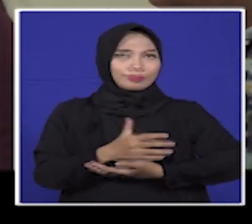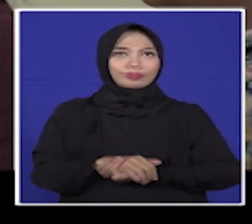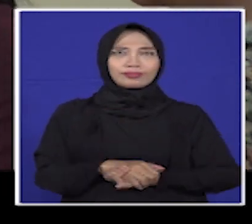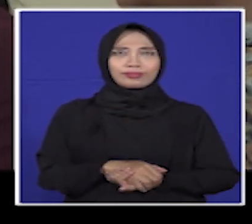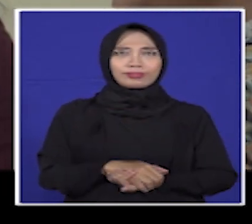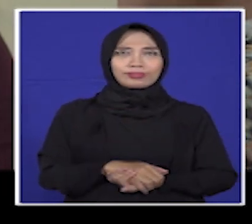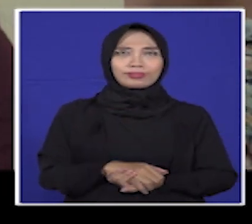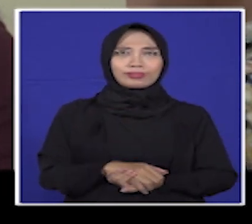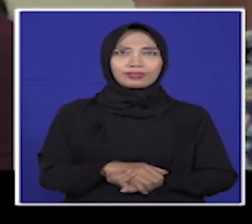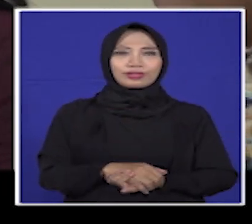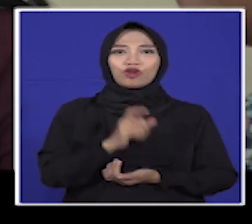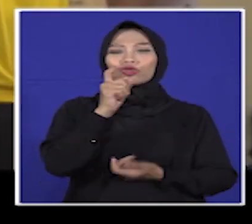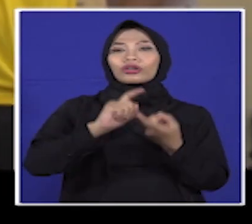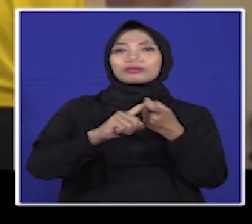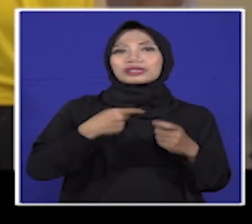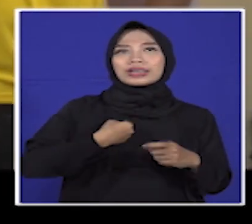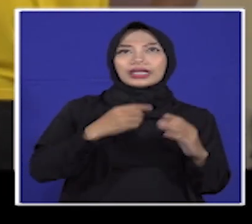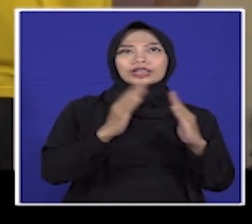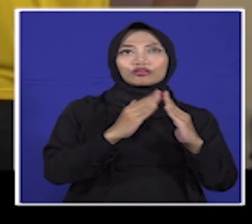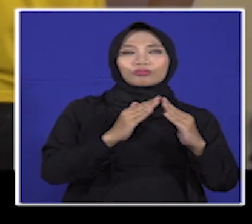Lumayan Mas buat temenin aku di rumah.